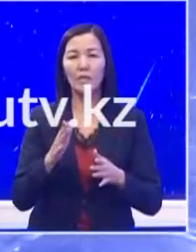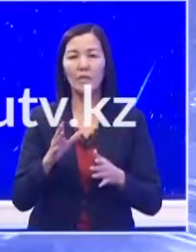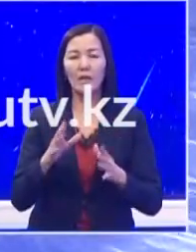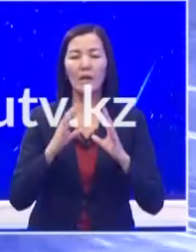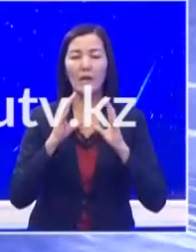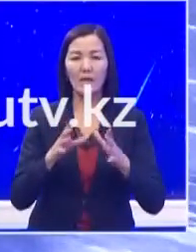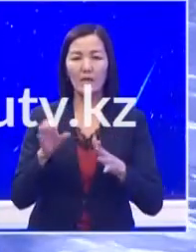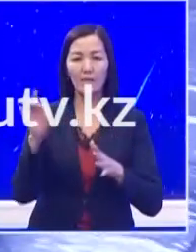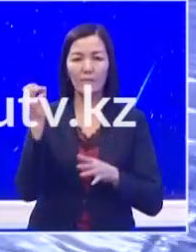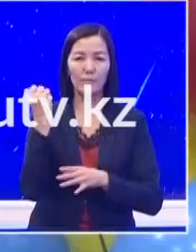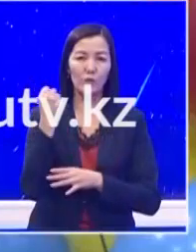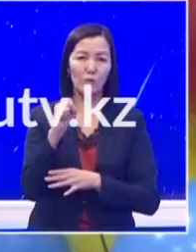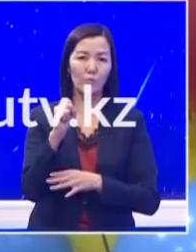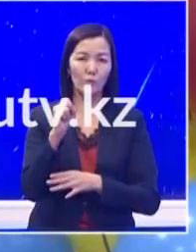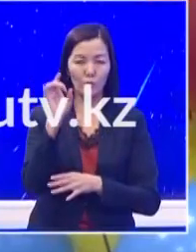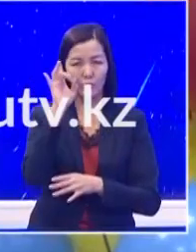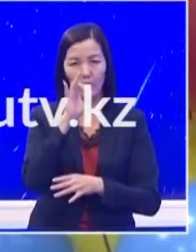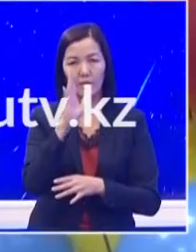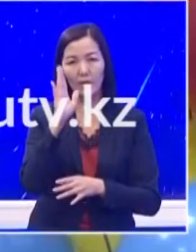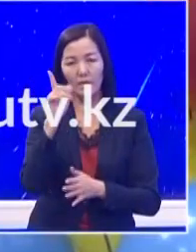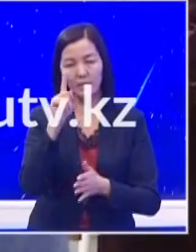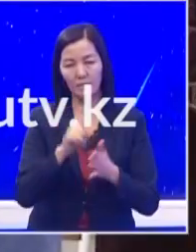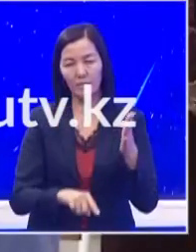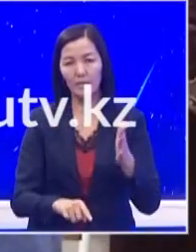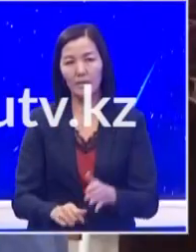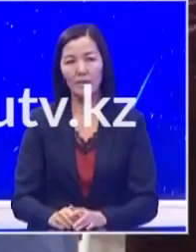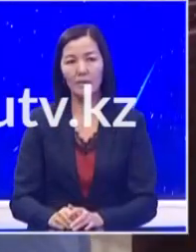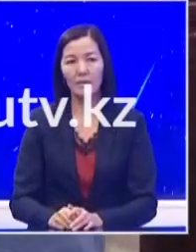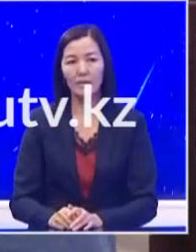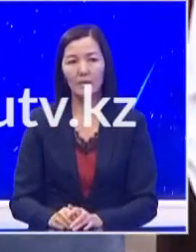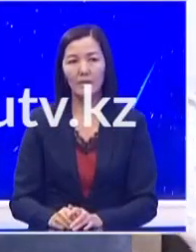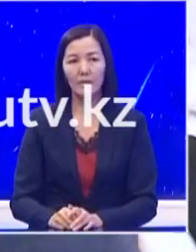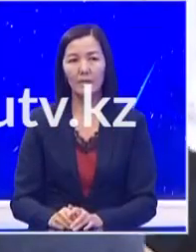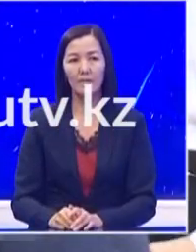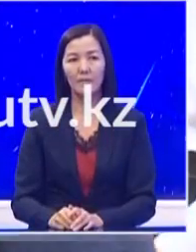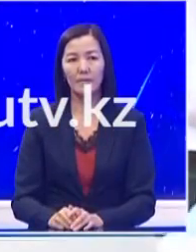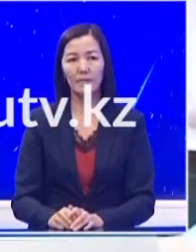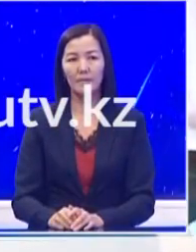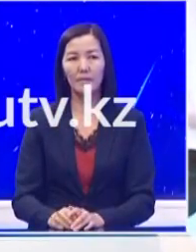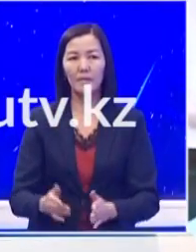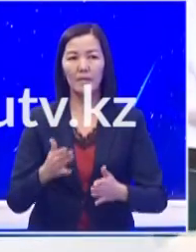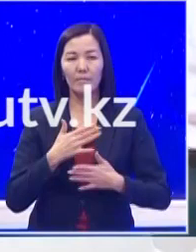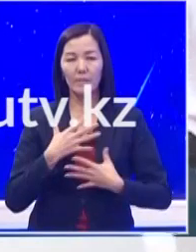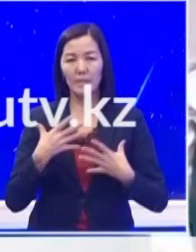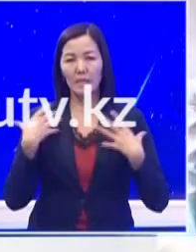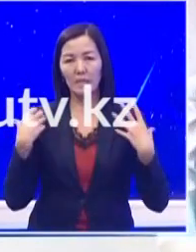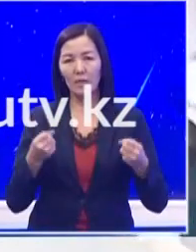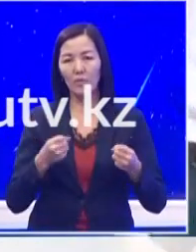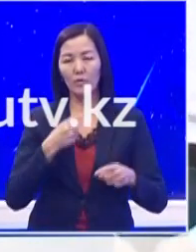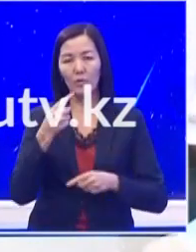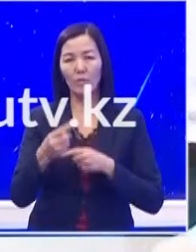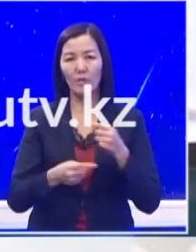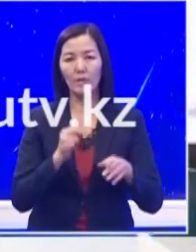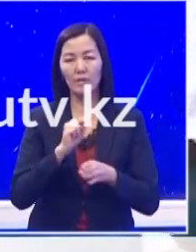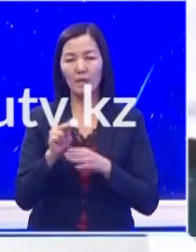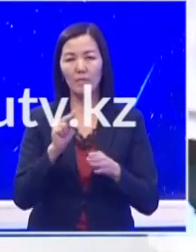әлем чемпиондары шығарына жергілікті мамандар күмән келтірмейді. Досуг был у них занят. Біз денсаулығы мықты ұрпақты тәрбиелеп,